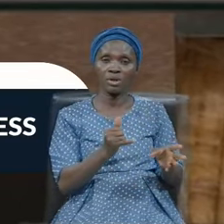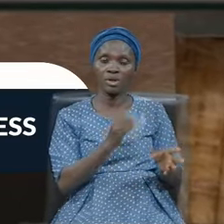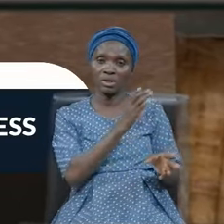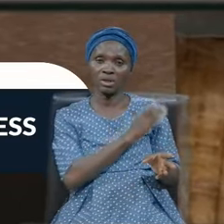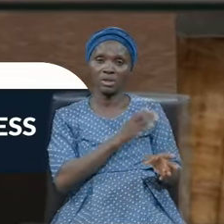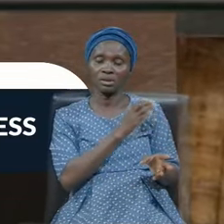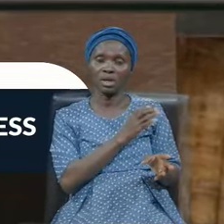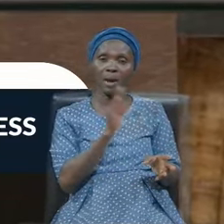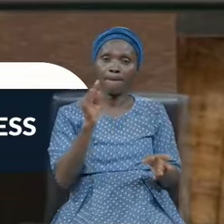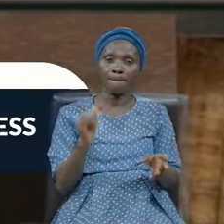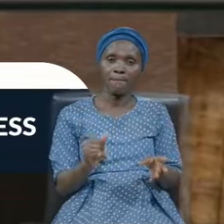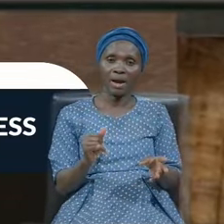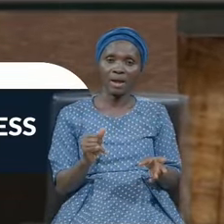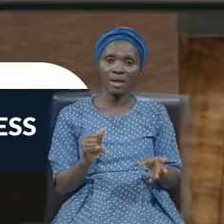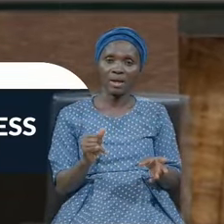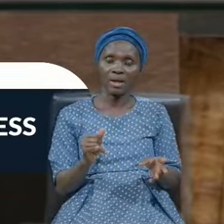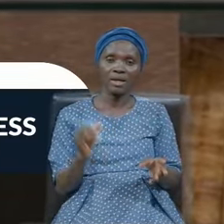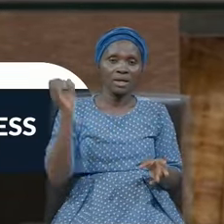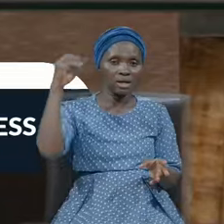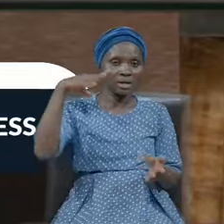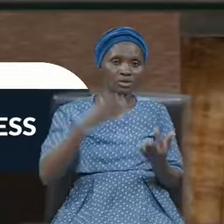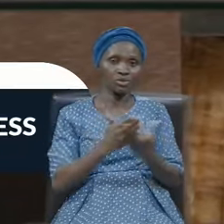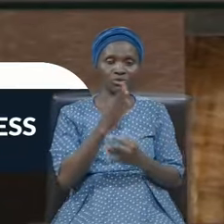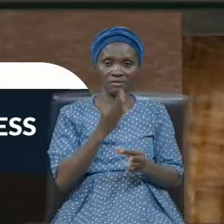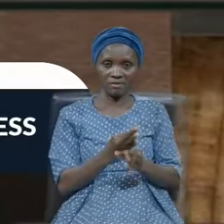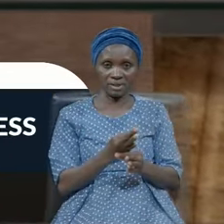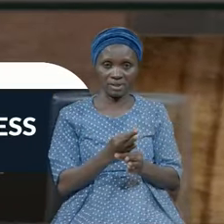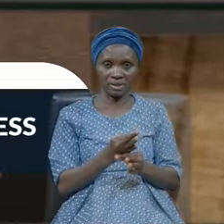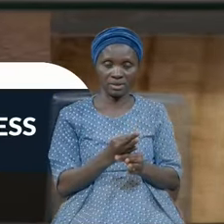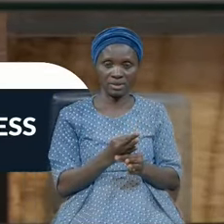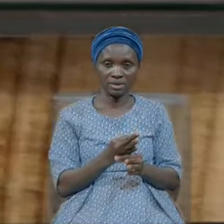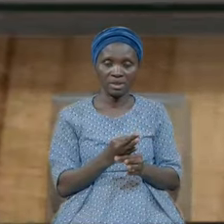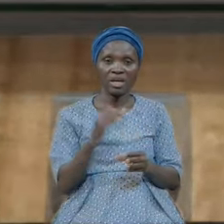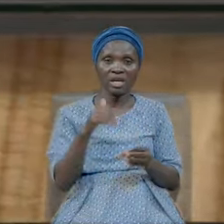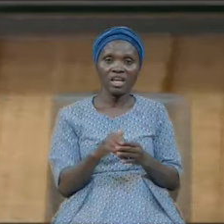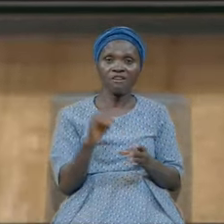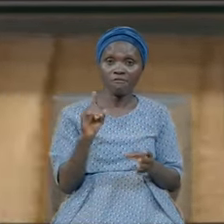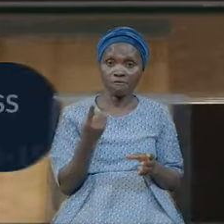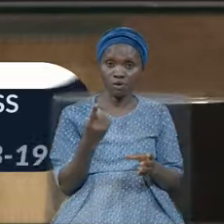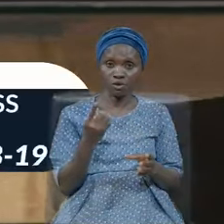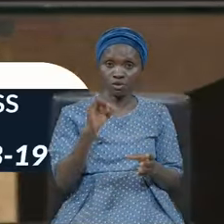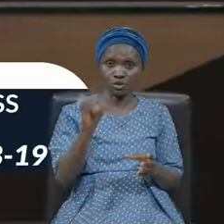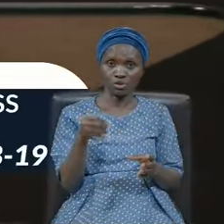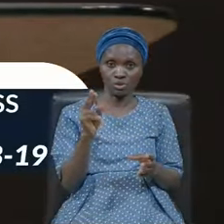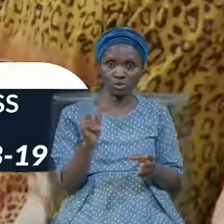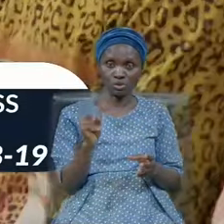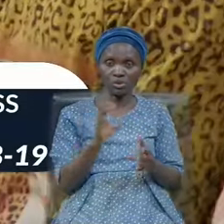grâce au moyen de la foi. 1 Jean 5,